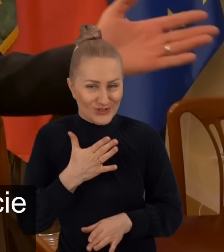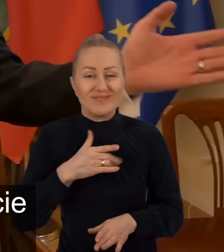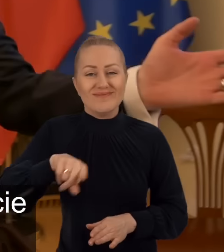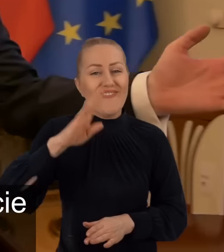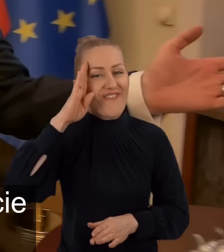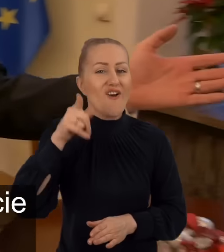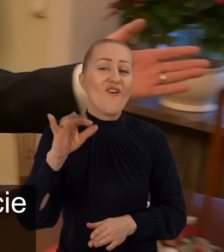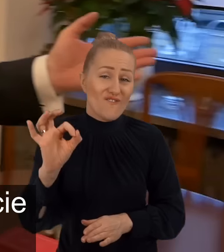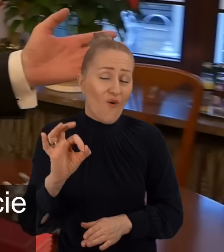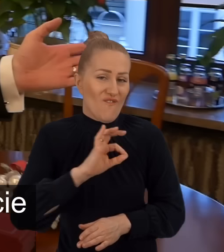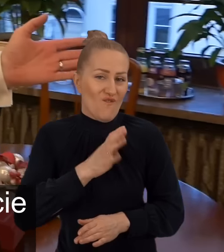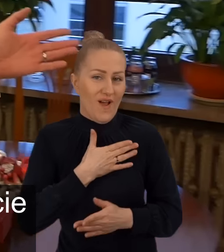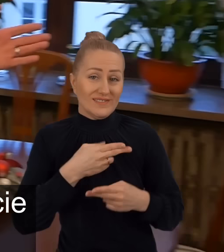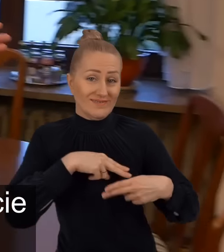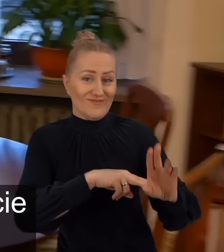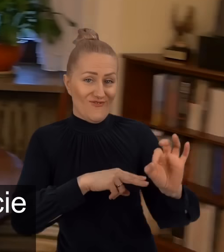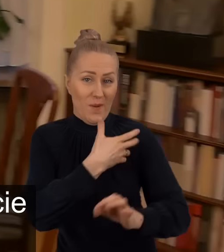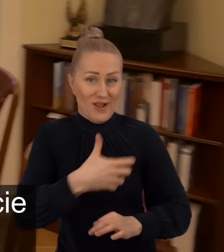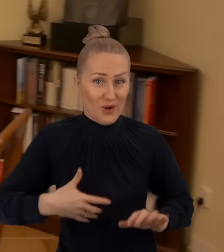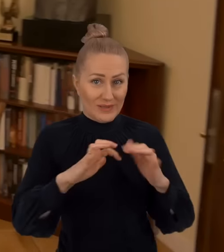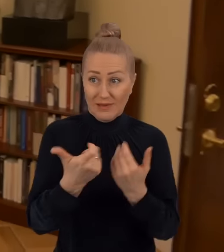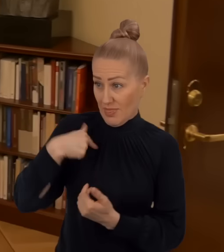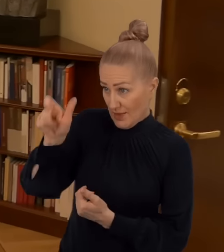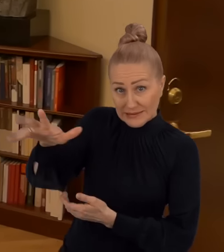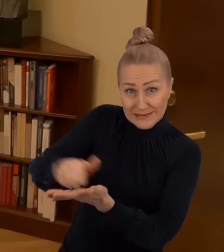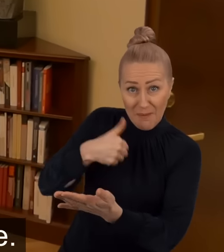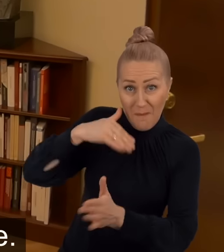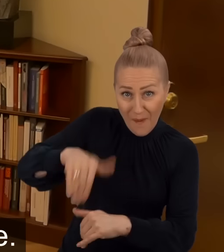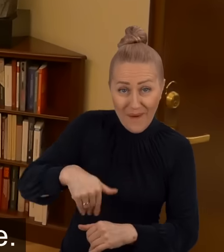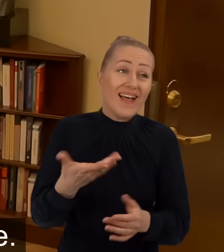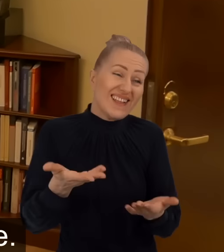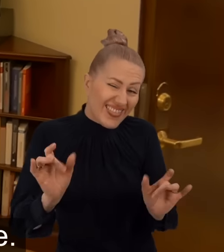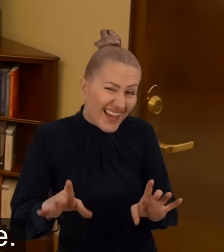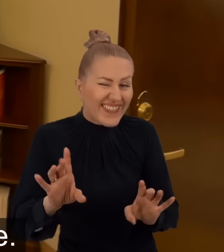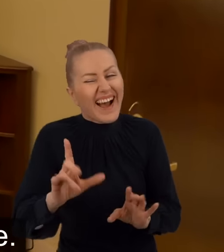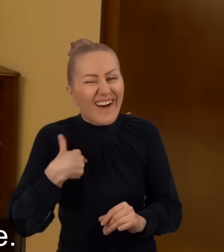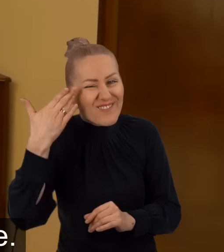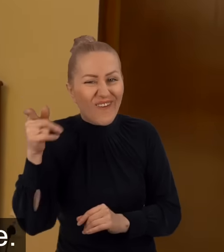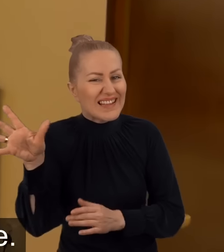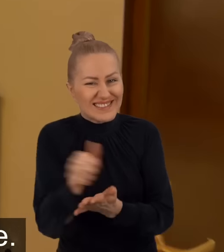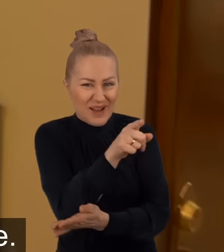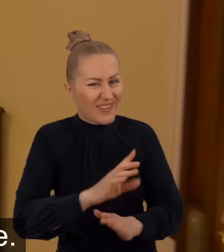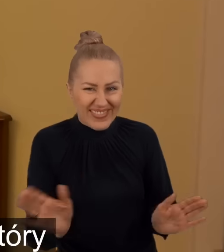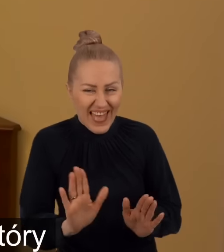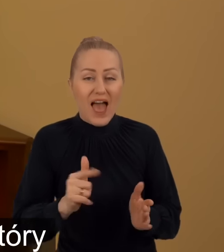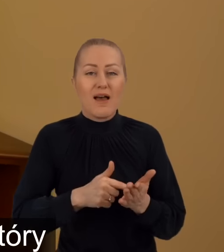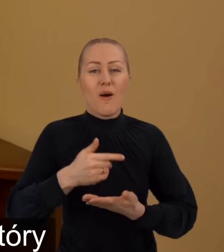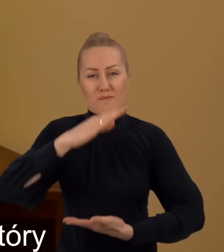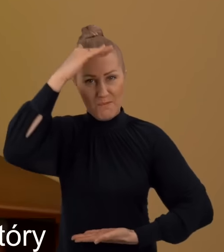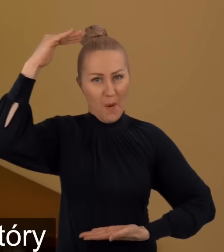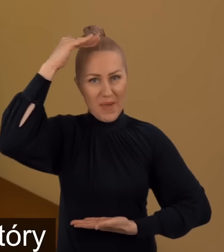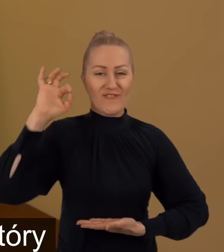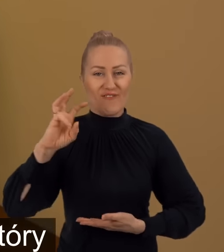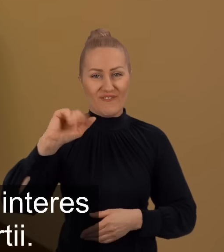jest własność oczywiście marszałka Sejmu, czyli... A, czyli mogę ci to zabrać. No więc właśnie, wolałbym nie. Po pierwsze